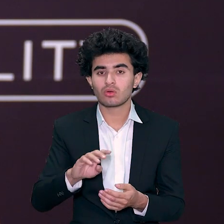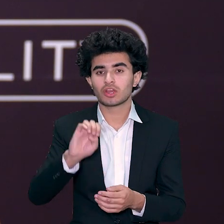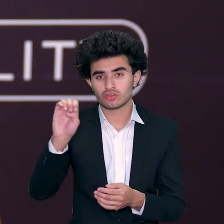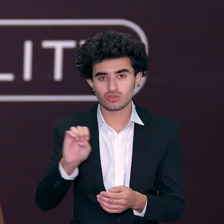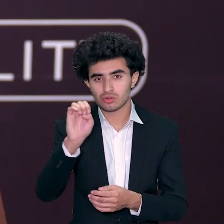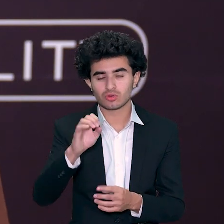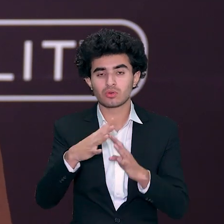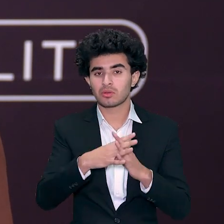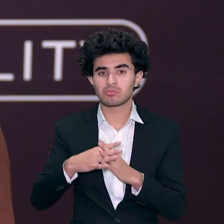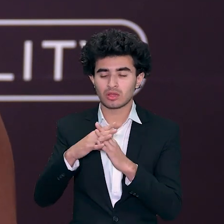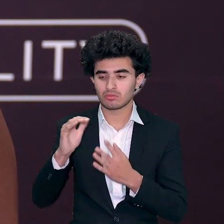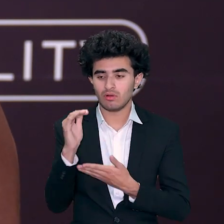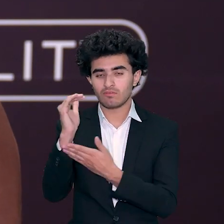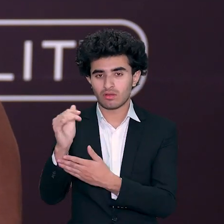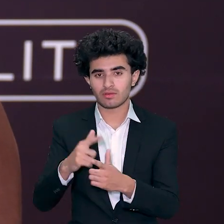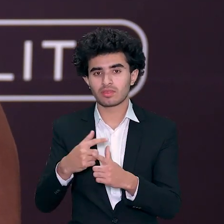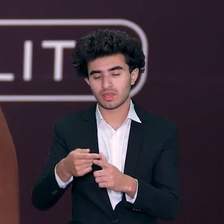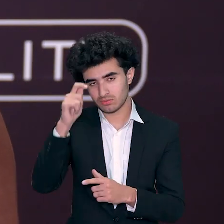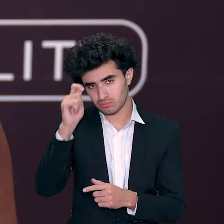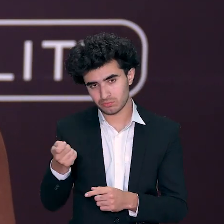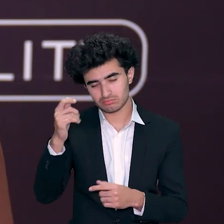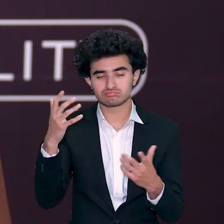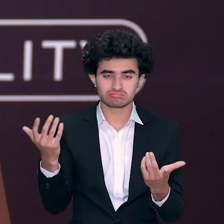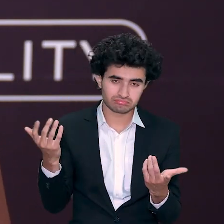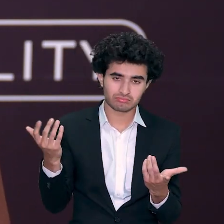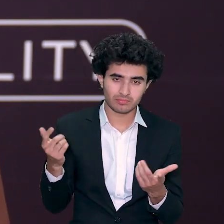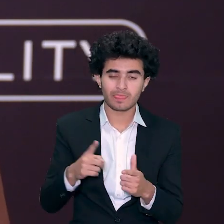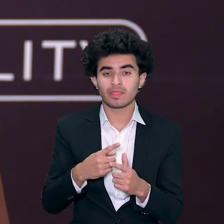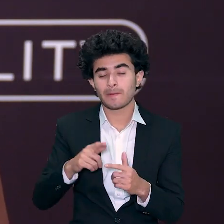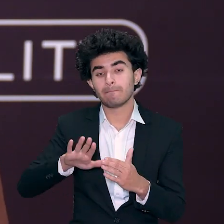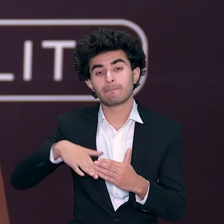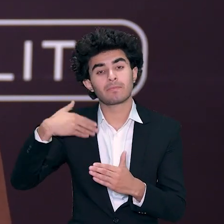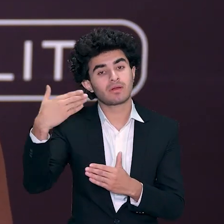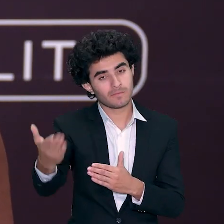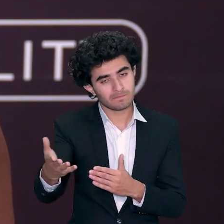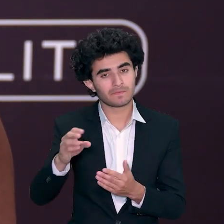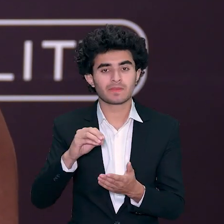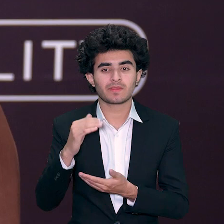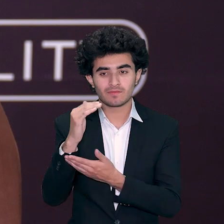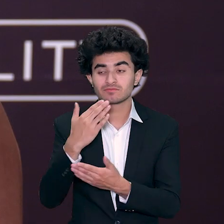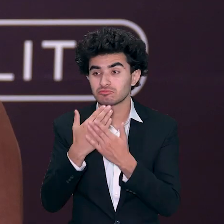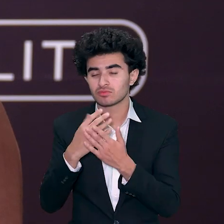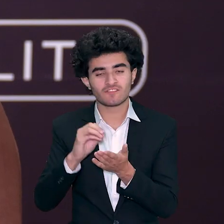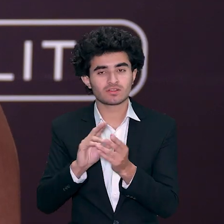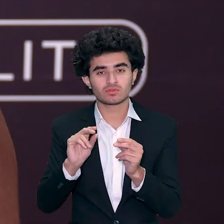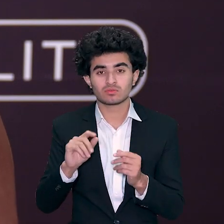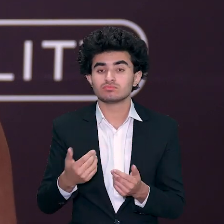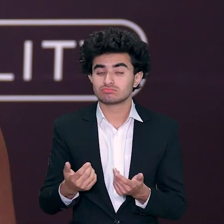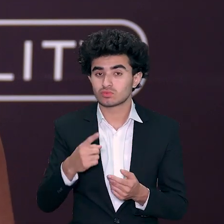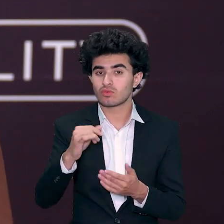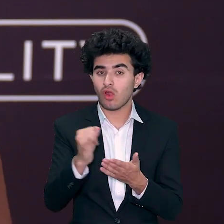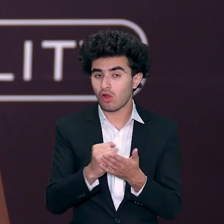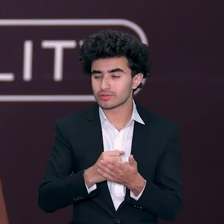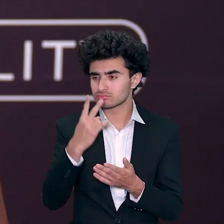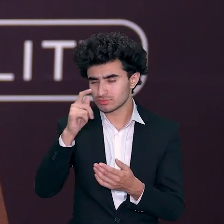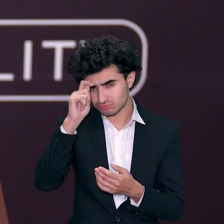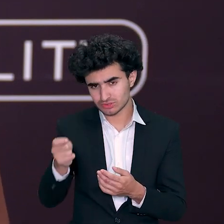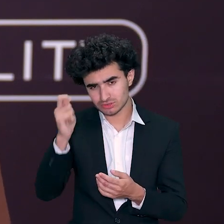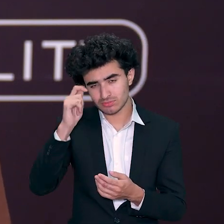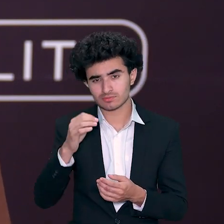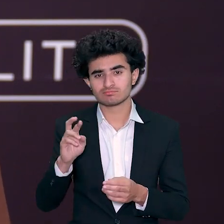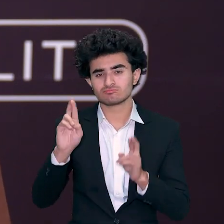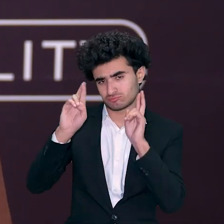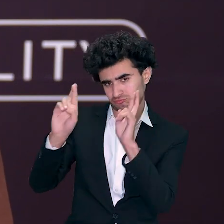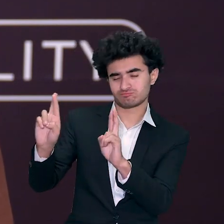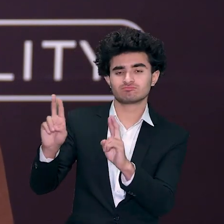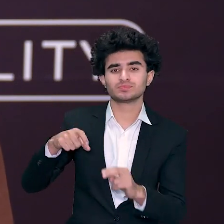بجائے کہ ان کو تب ویلیو دو جب یا تو مرنے کے بعد یا تو ویسٹ یا کوئی